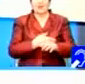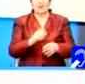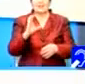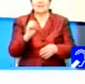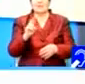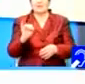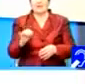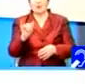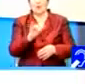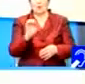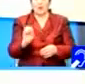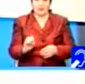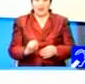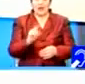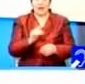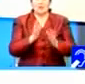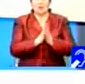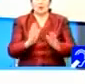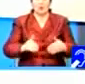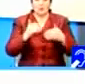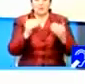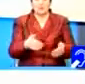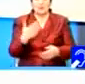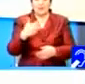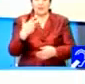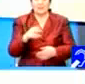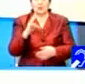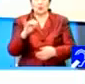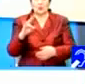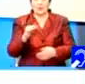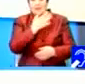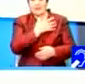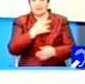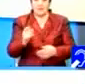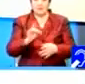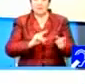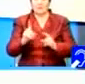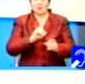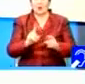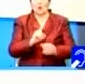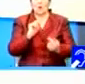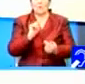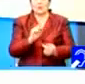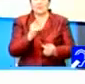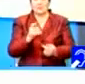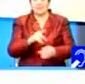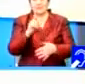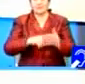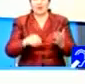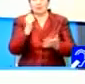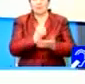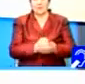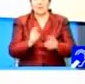Europene. Premierul Theresa May a cerut o amânare până pe 30 iunie, în timp ce negociază cu opoziția în speranța